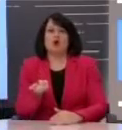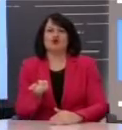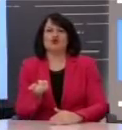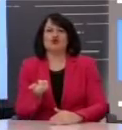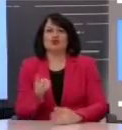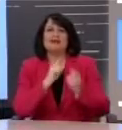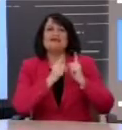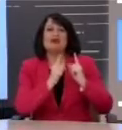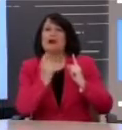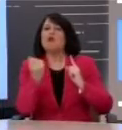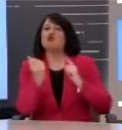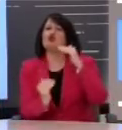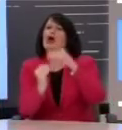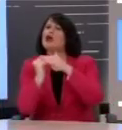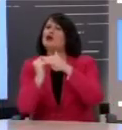φτάσει συμφωνία.